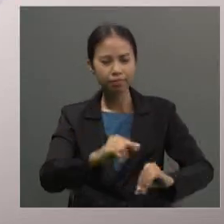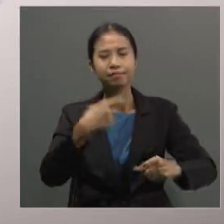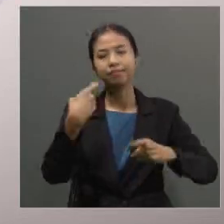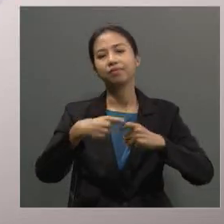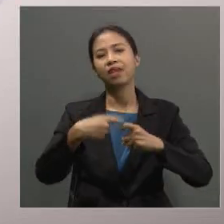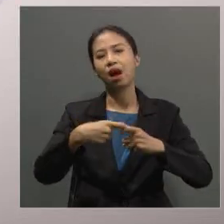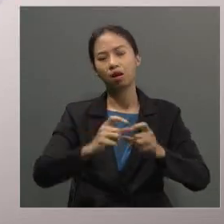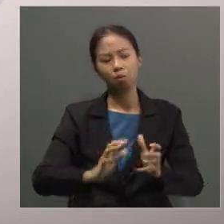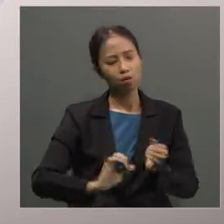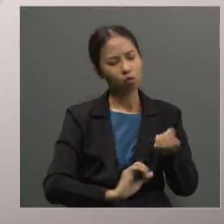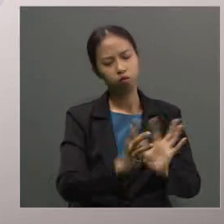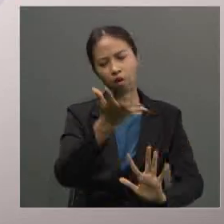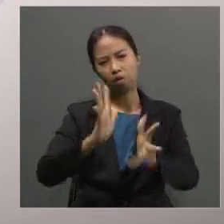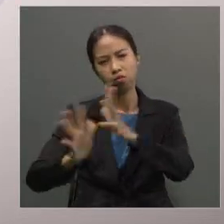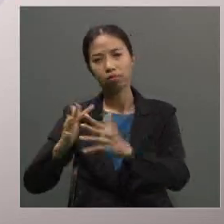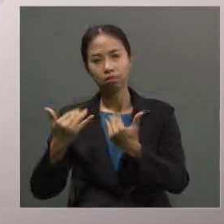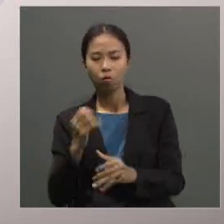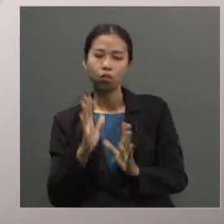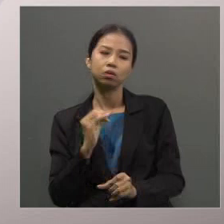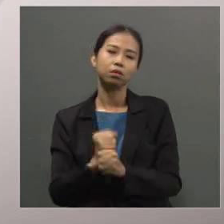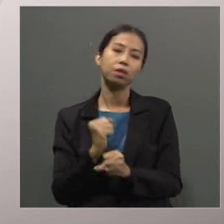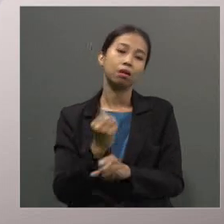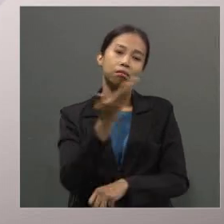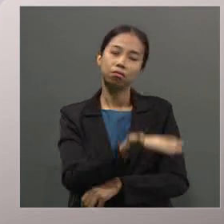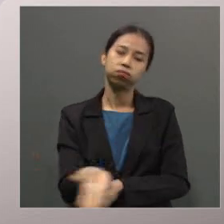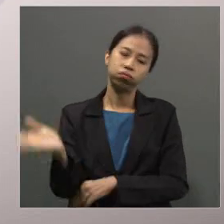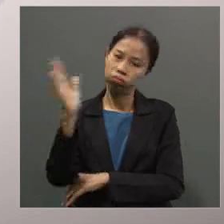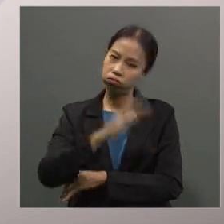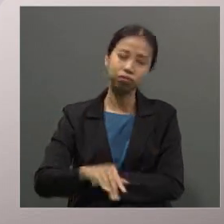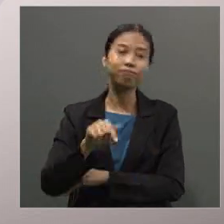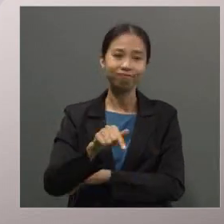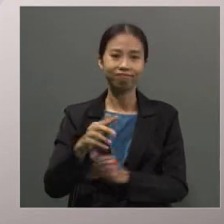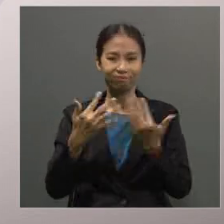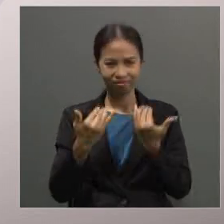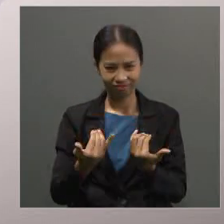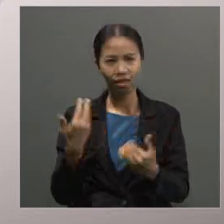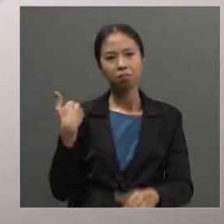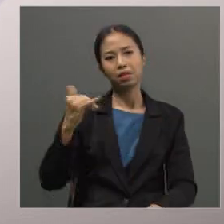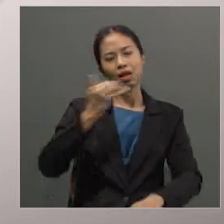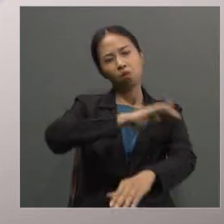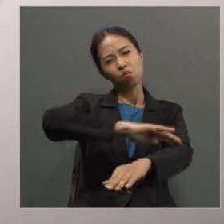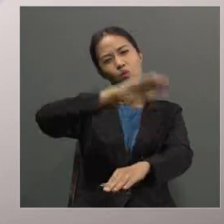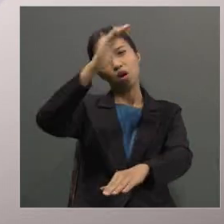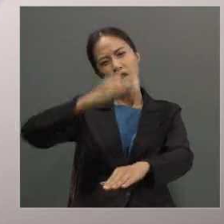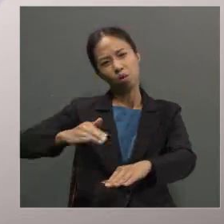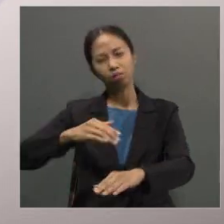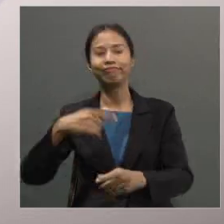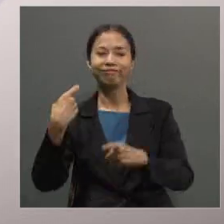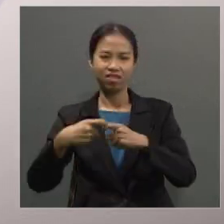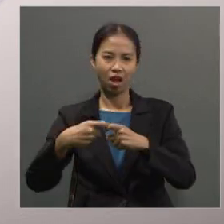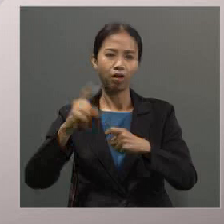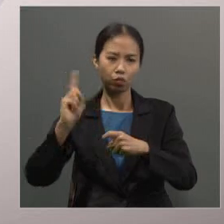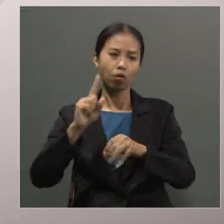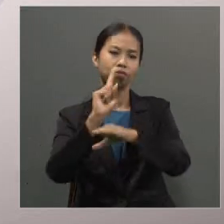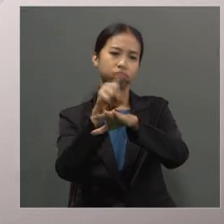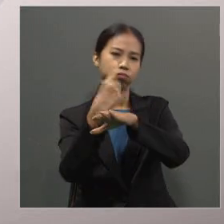เจ้าหน้าที่เนี่ยต้องบอกว่าทำงานกันเรียกได้ว่าตลอด 24ชมงแต่บางครั้งบางพื้นที่มันสูงชันไงพี่ป๋องอาจจะต้องใช้เฮลิคอปเตอร์เนี่ยเข้าไป